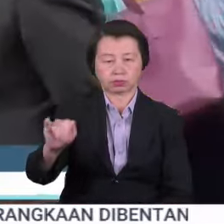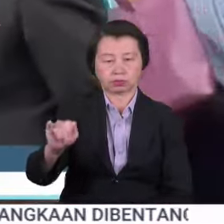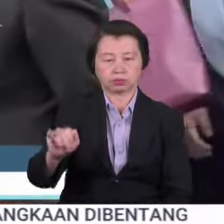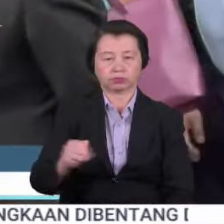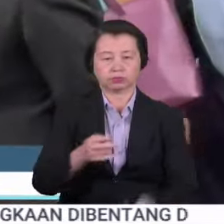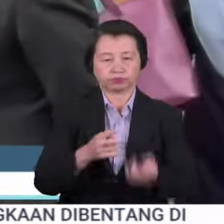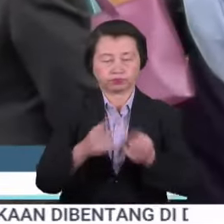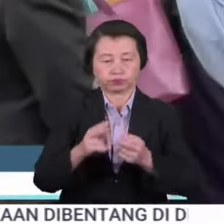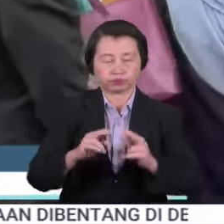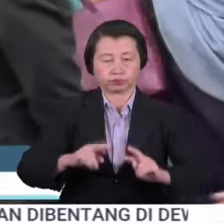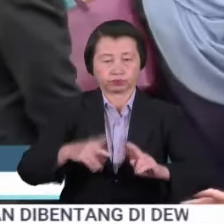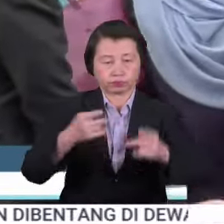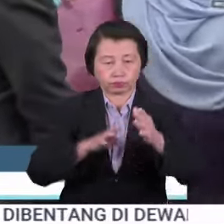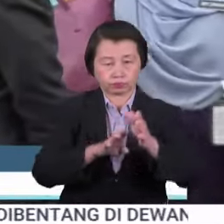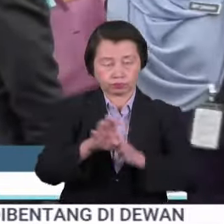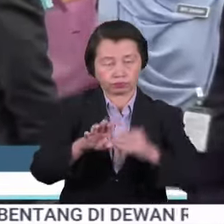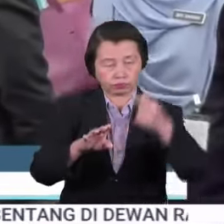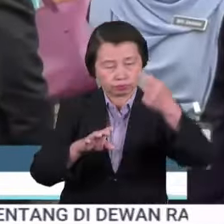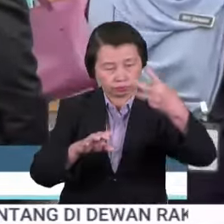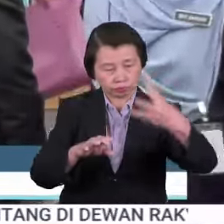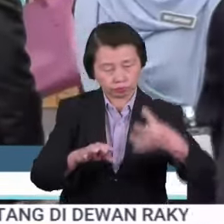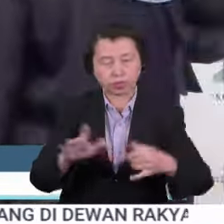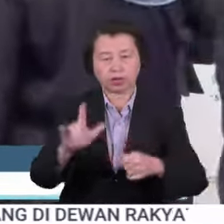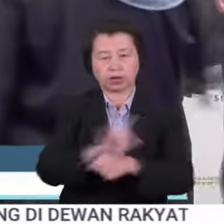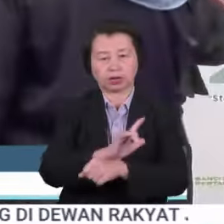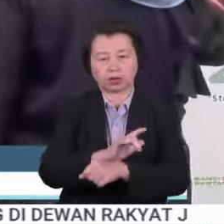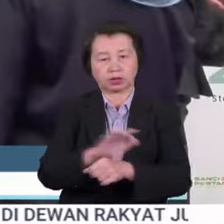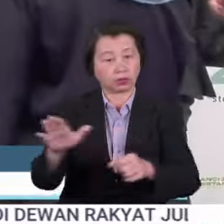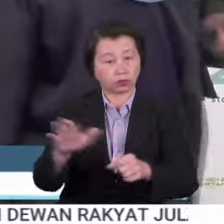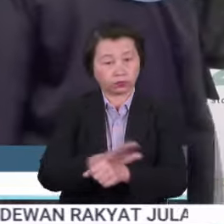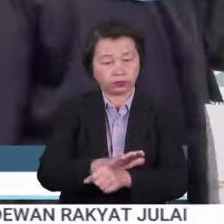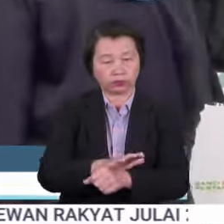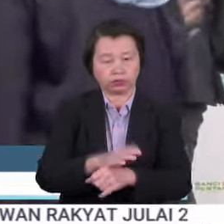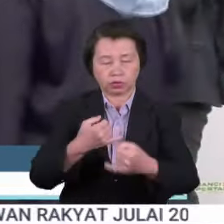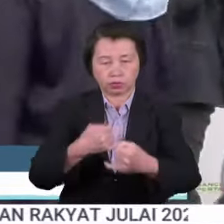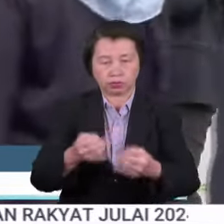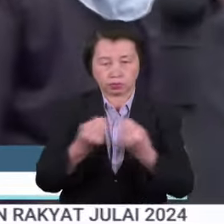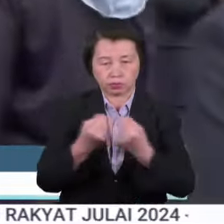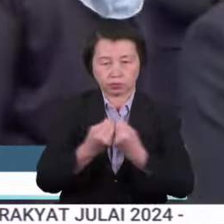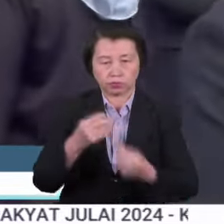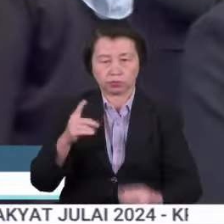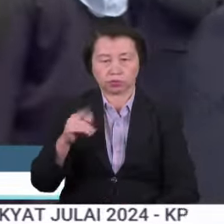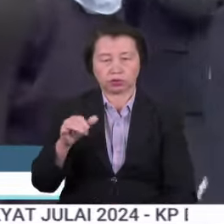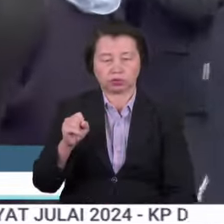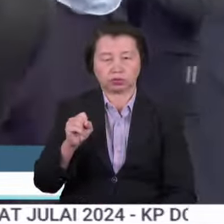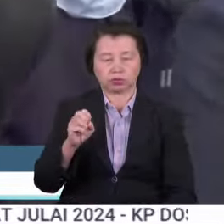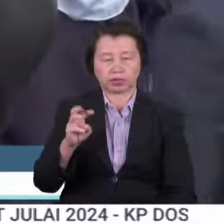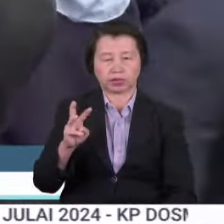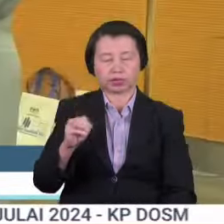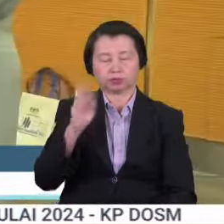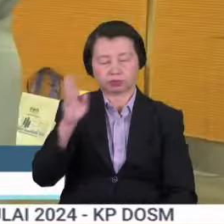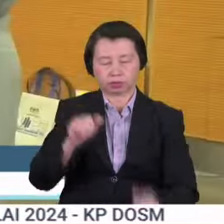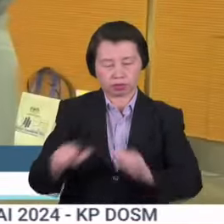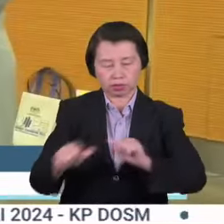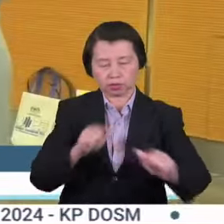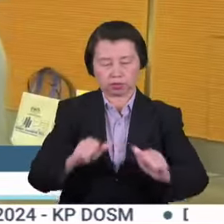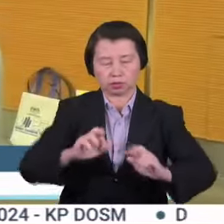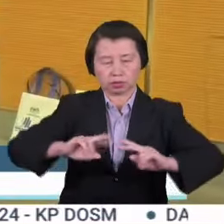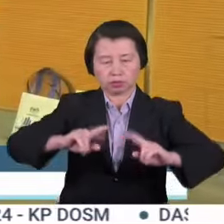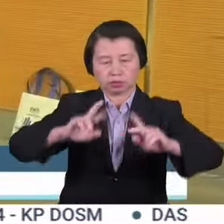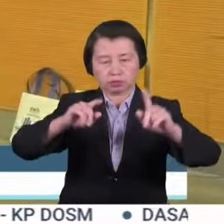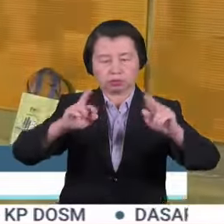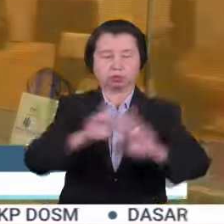Dalam usaha membangunkan indikator yang lengkap dan menyeluruh, Jabatan Perangkaan Malaysia DOSM akan terus mempegiat usaha untuk